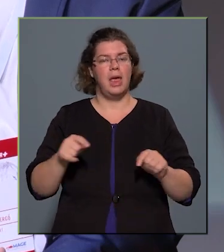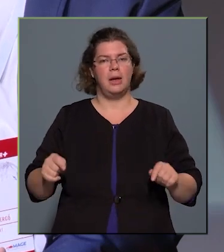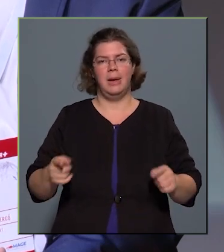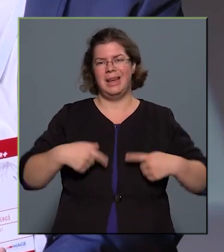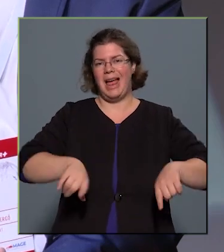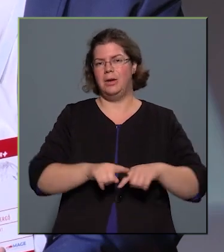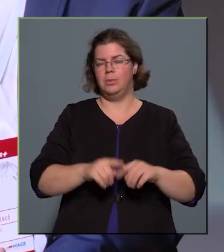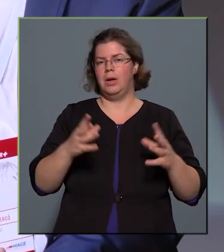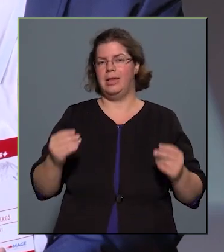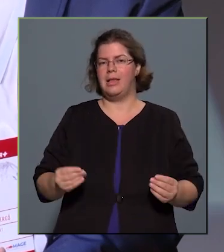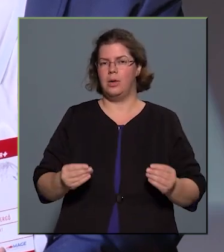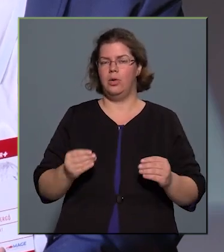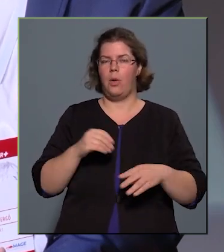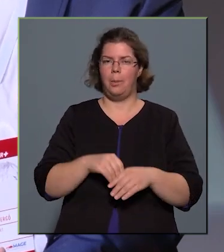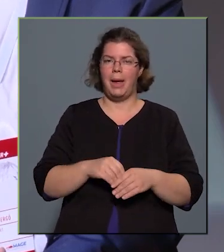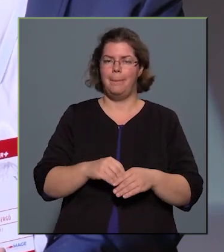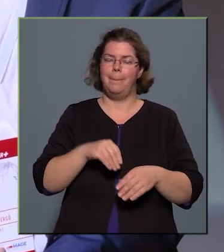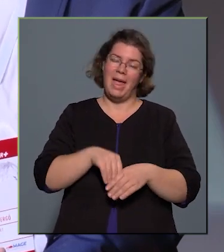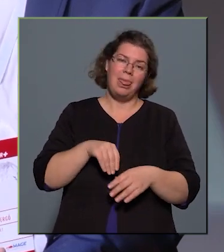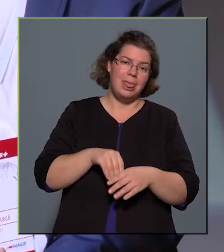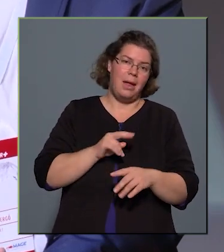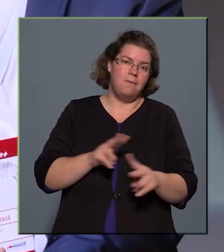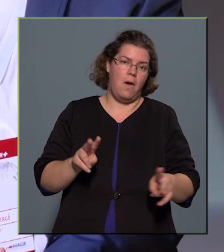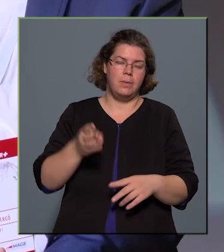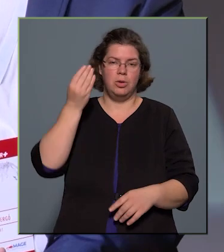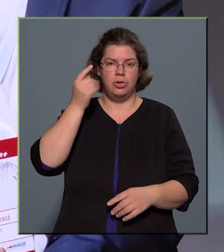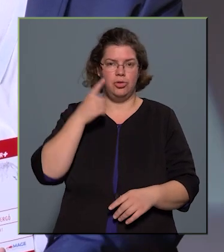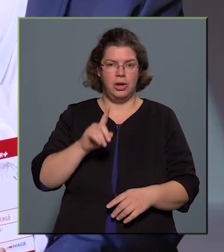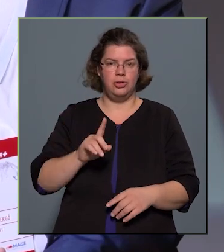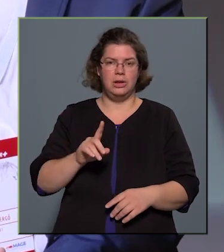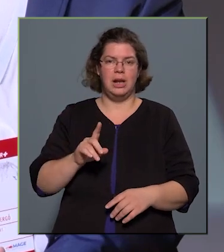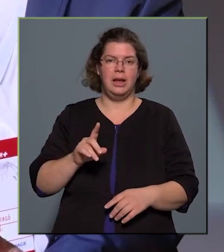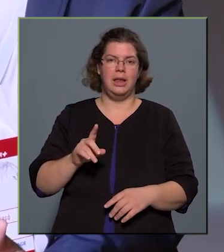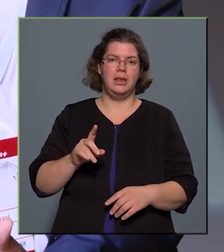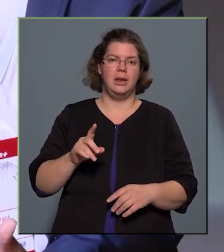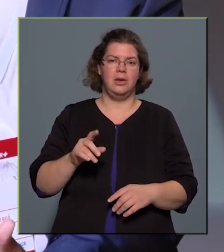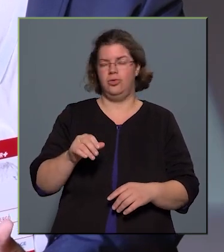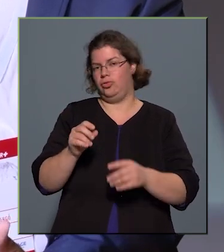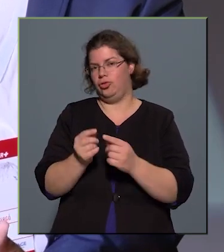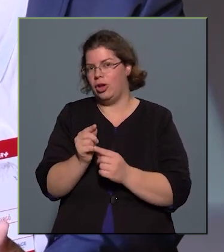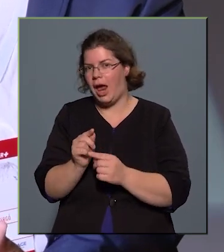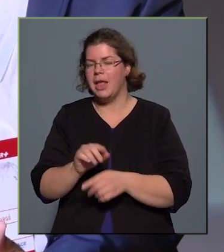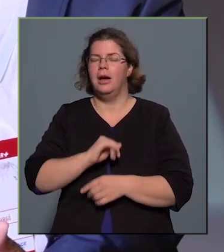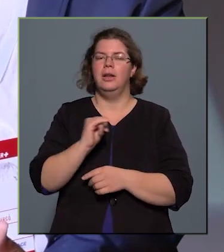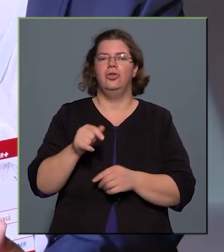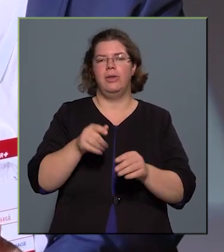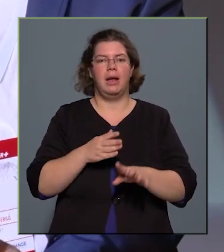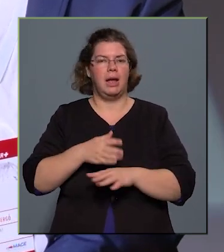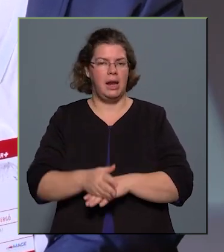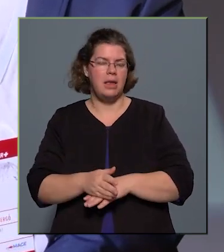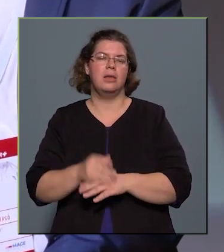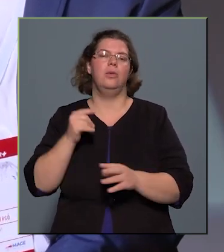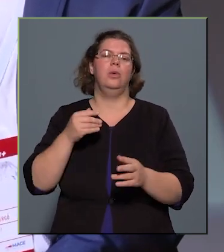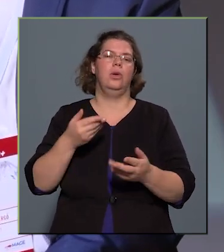az eszközökben is már benne van a mesterséges intelligencia csírája, és akkor ezen keresztül